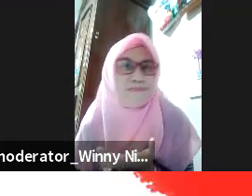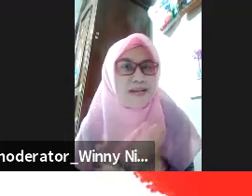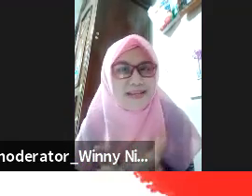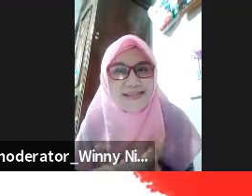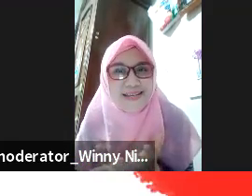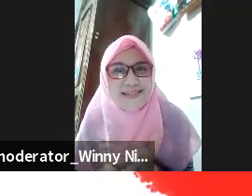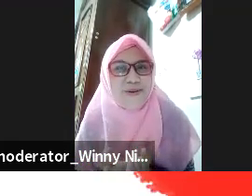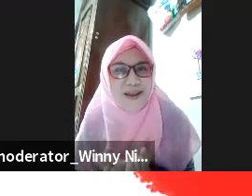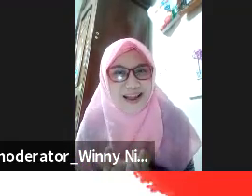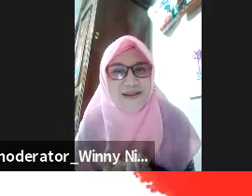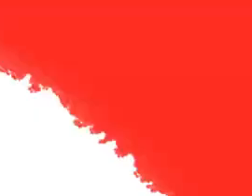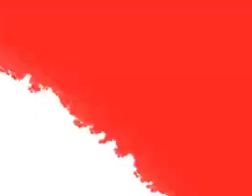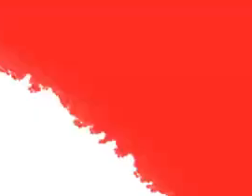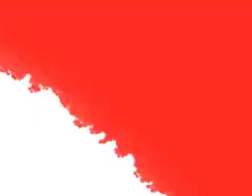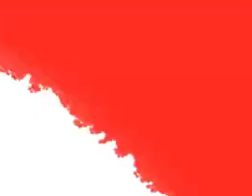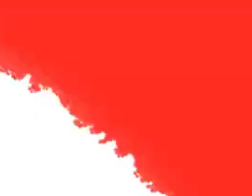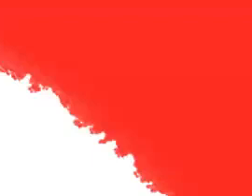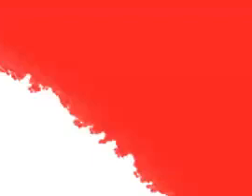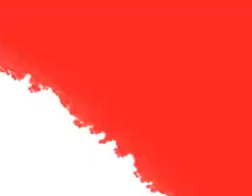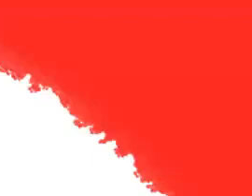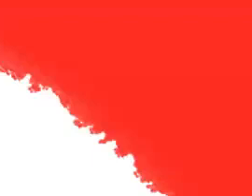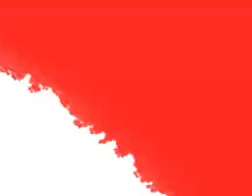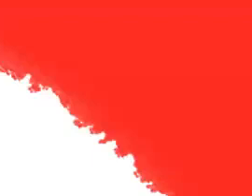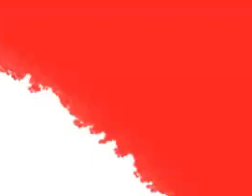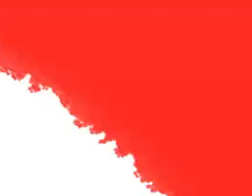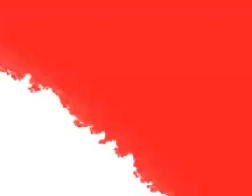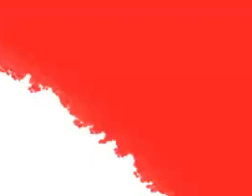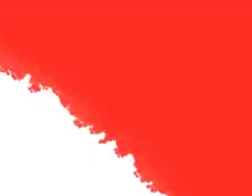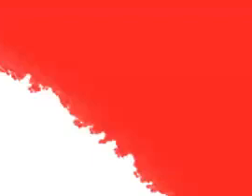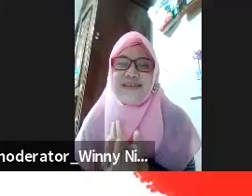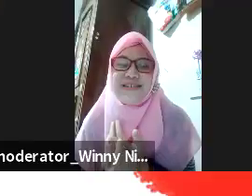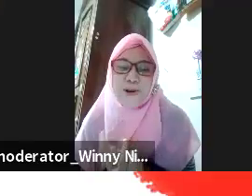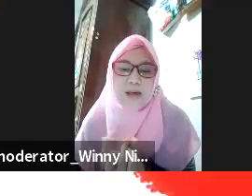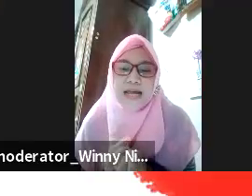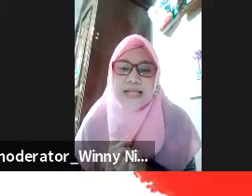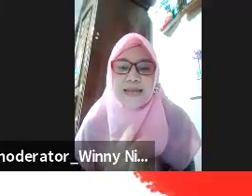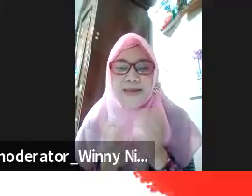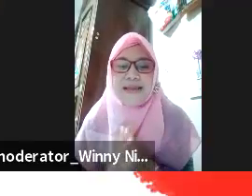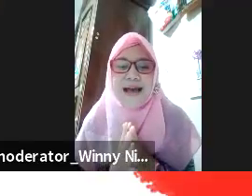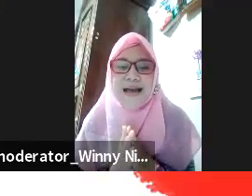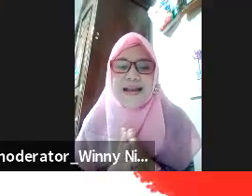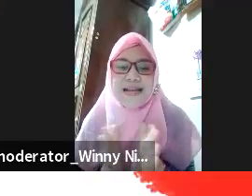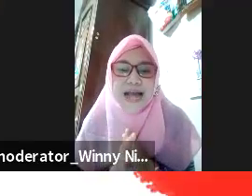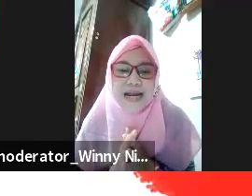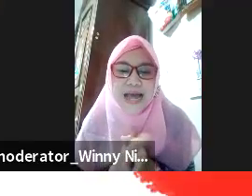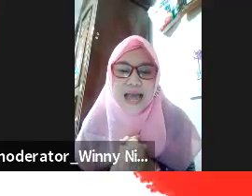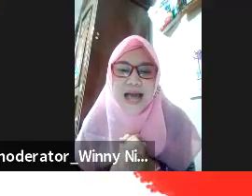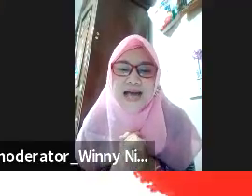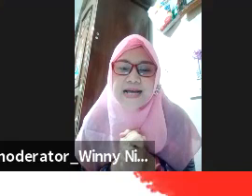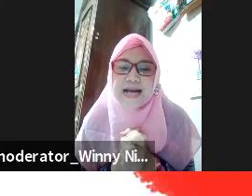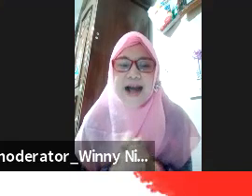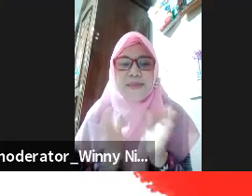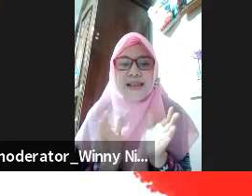sangat bergizi, insya Allah ya, bergizi untuk ilmu kita, insya Allah. Tema kita hari ini